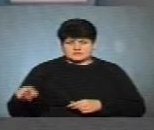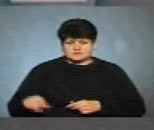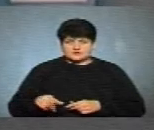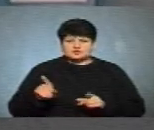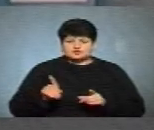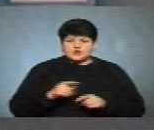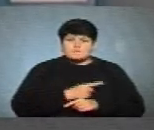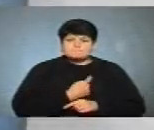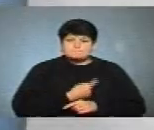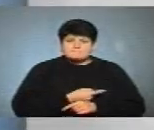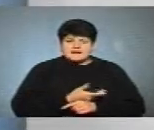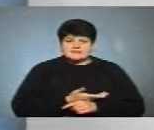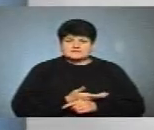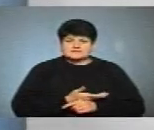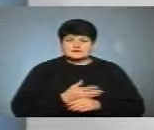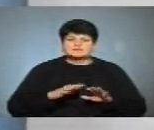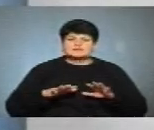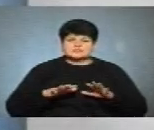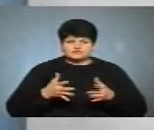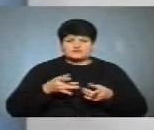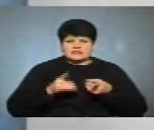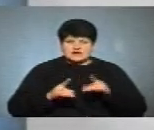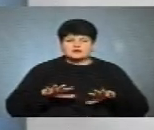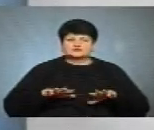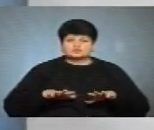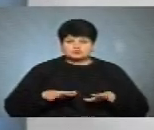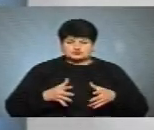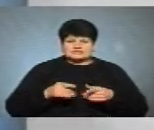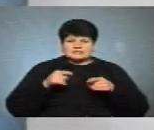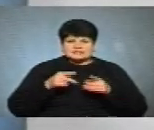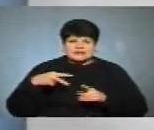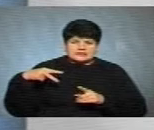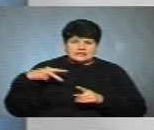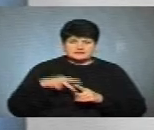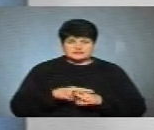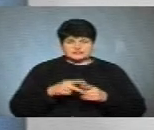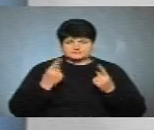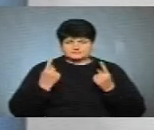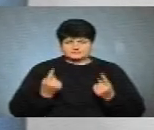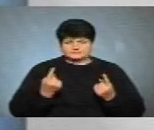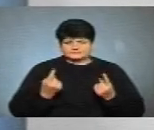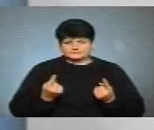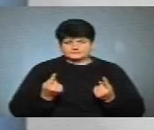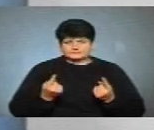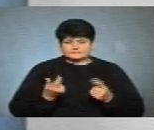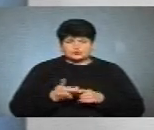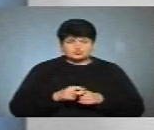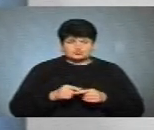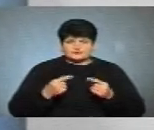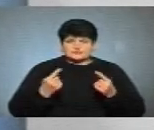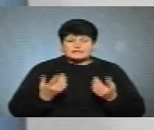що медики, вони змучені, реально змучені. На них таке навантаження дуже